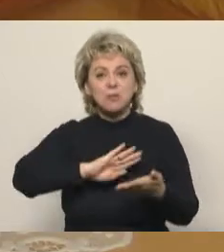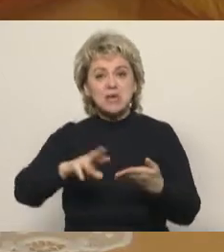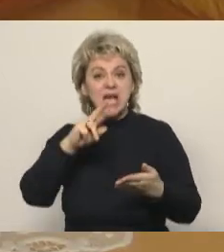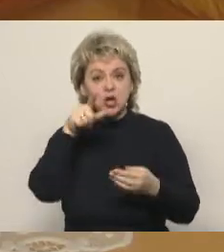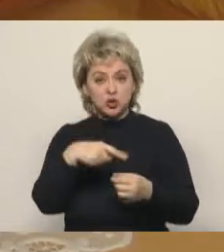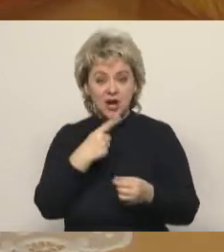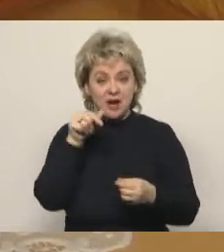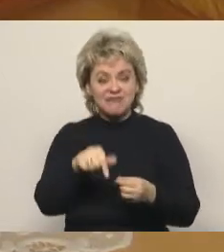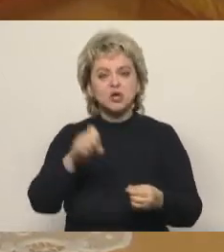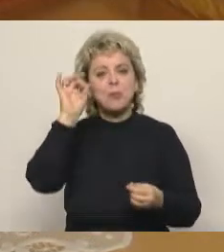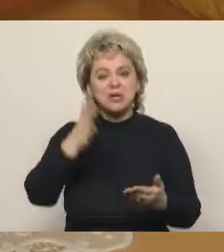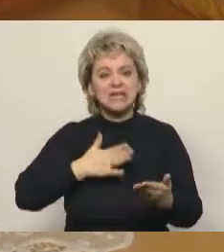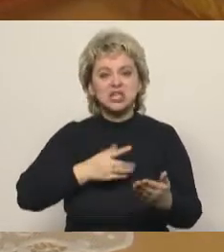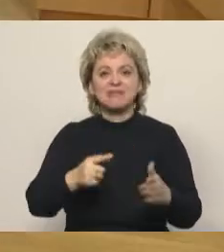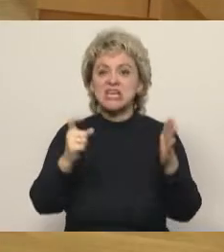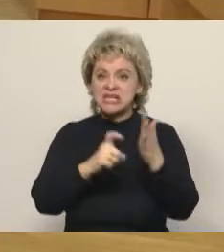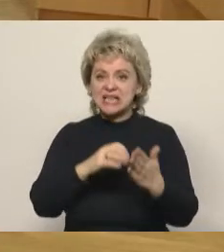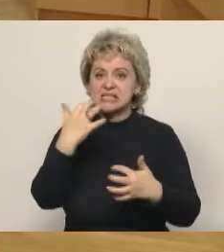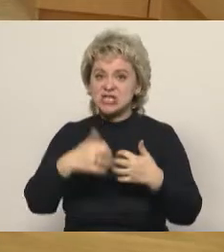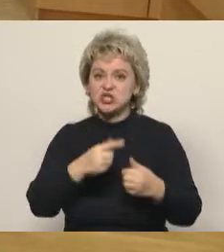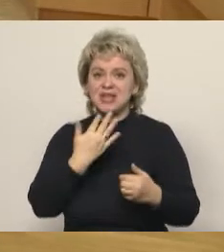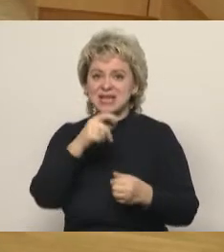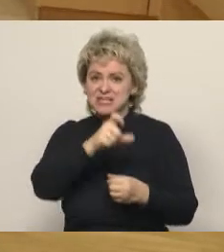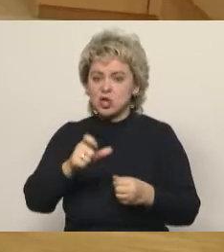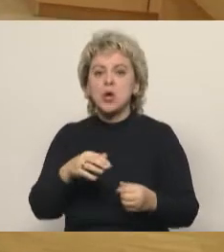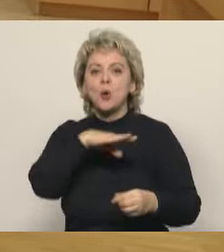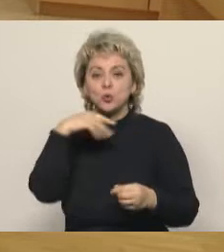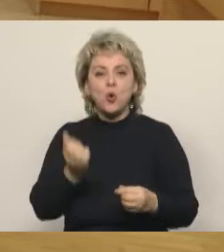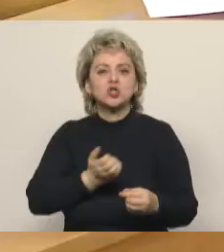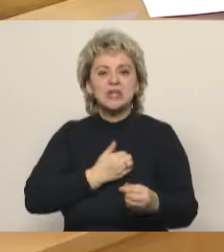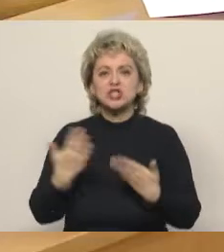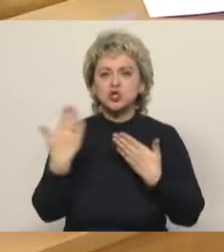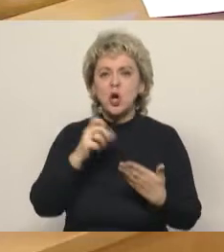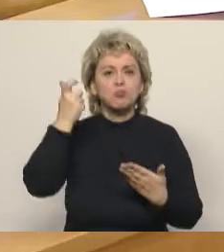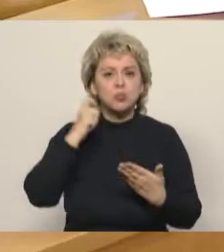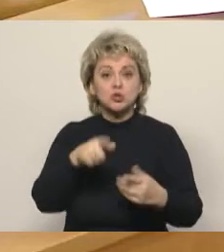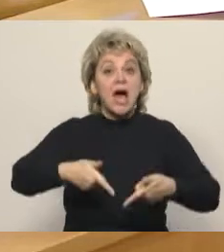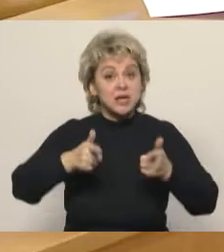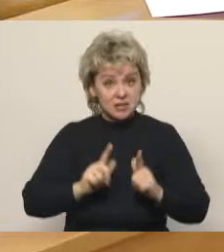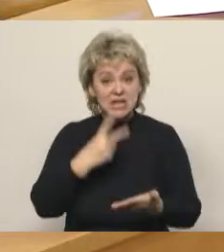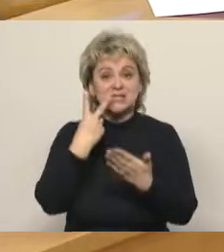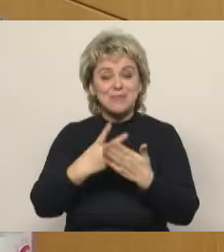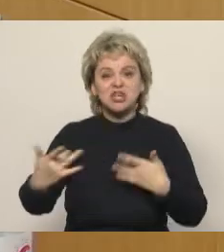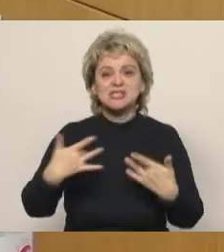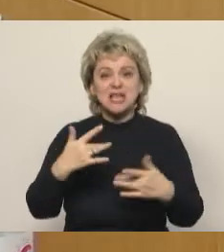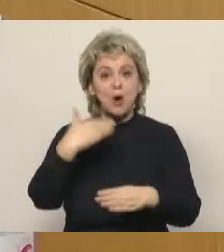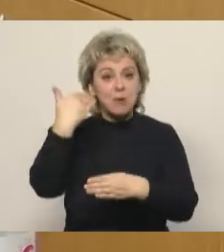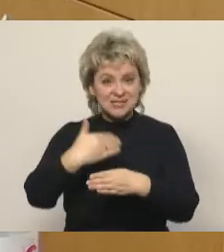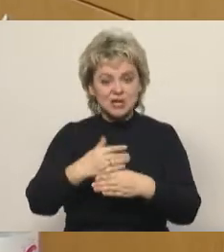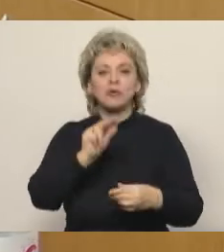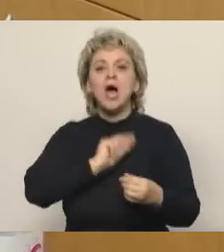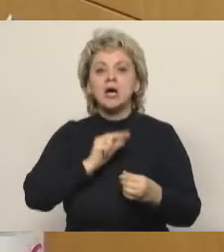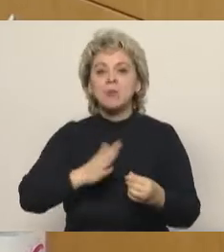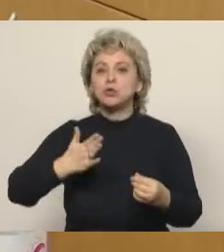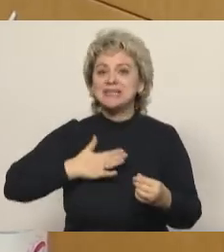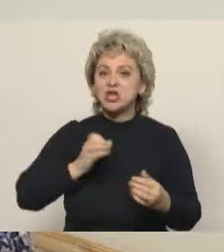ошибок. У популярности нашего языка среди иностранцев масса причин. Желание читать Толстого и Пушкина в оригинале, смотреть театральные постановки,